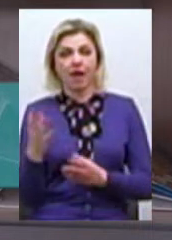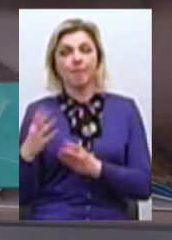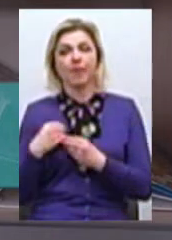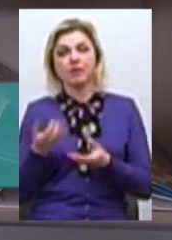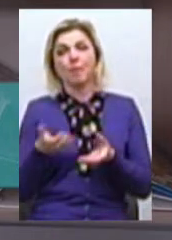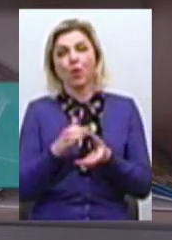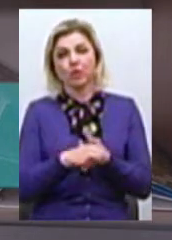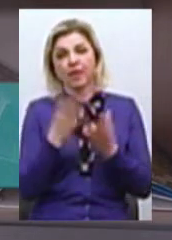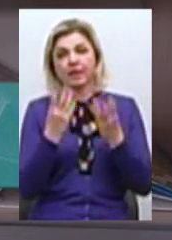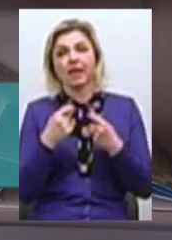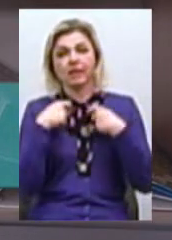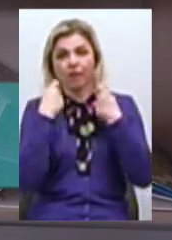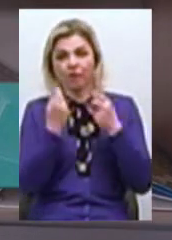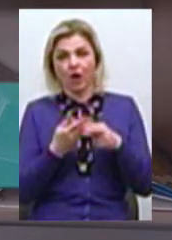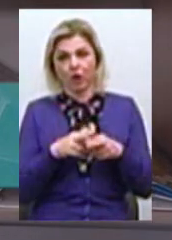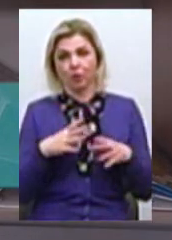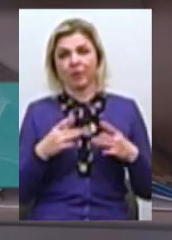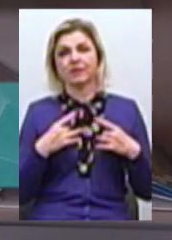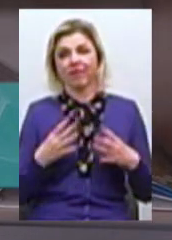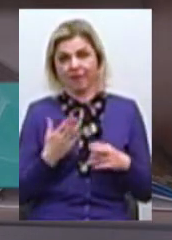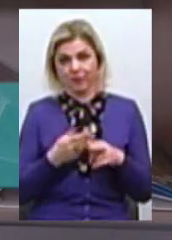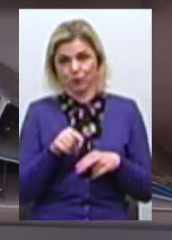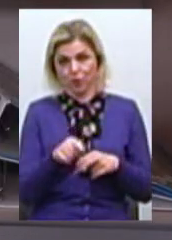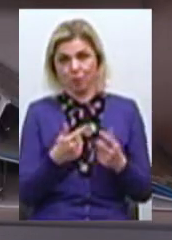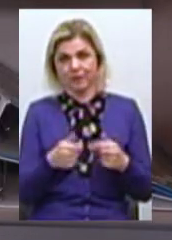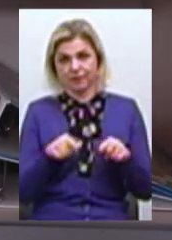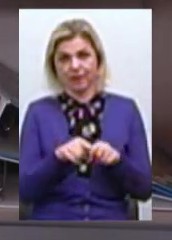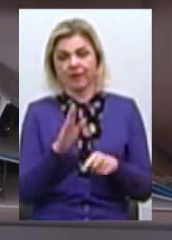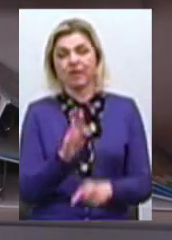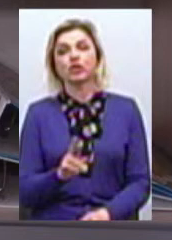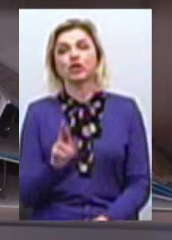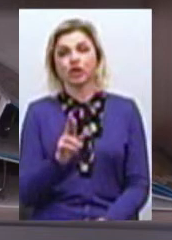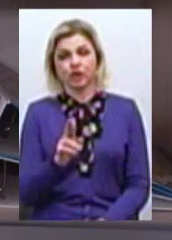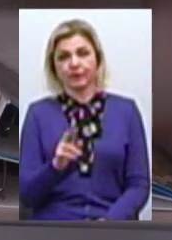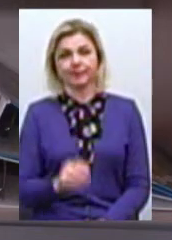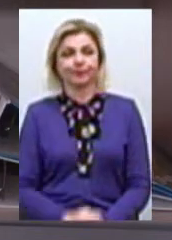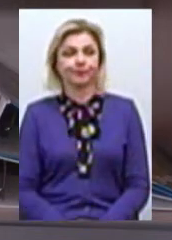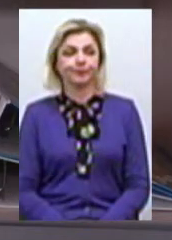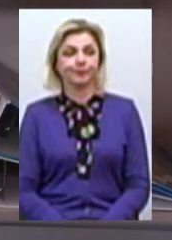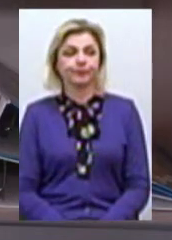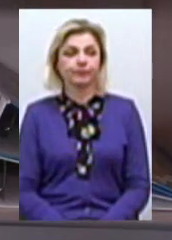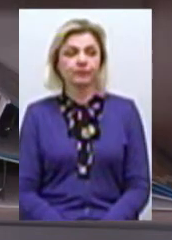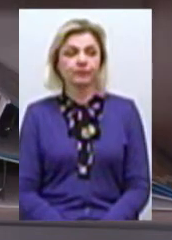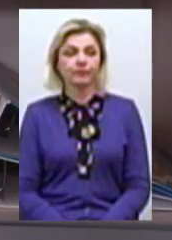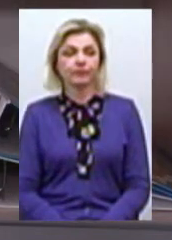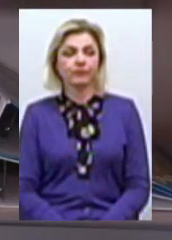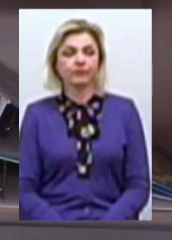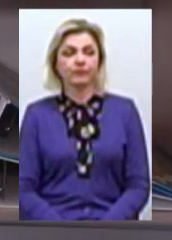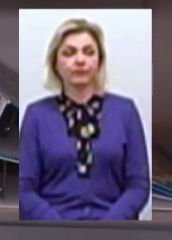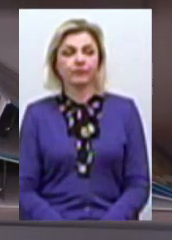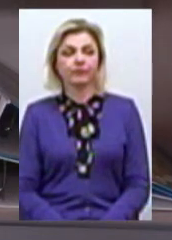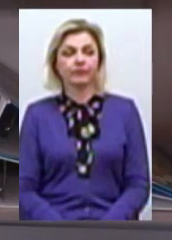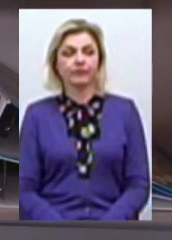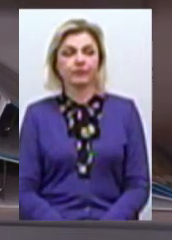цьому закладі в січні місяці. І, знаєте, вона